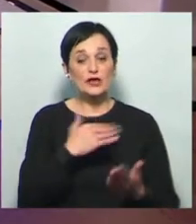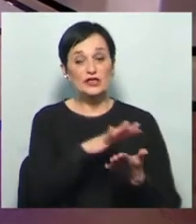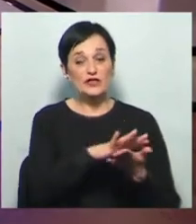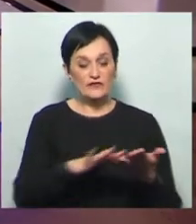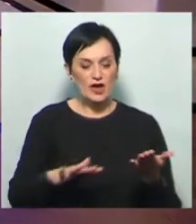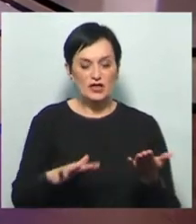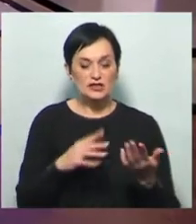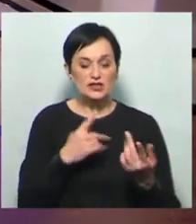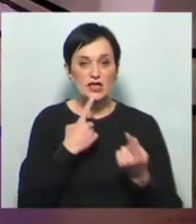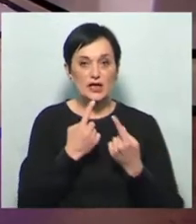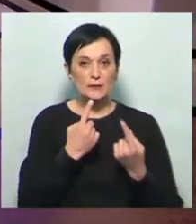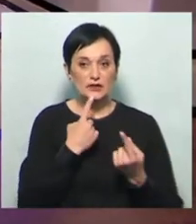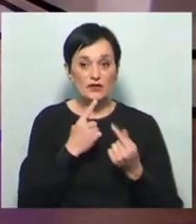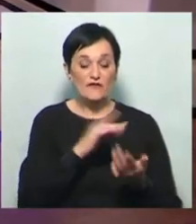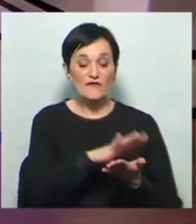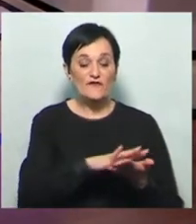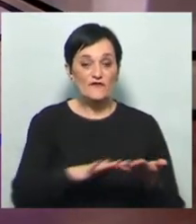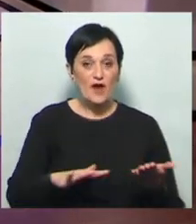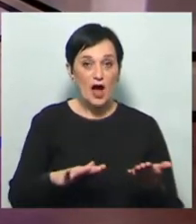ვაგრძელებთ საუბარს და ვაგრძელებთ